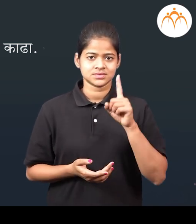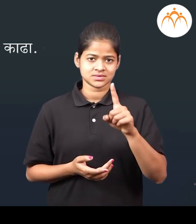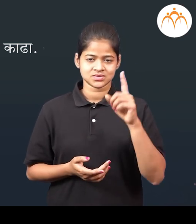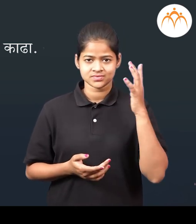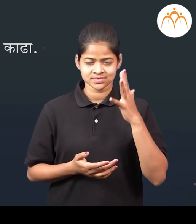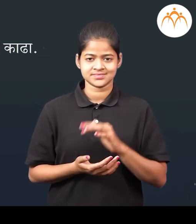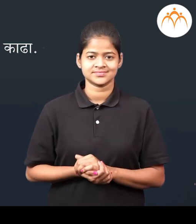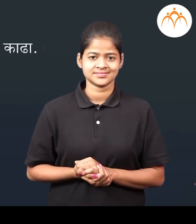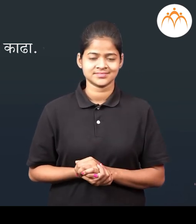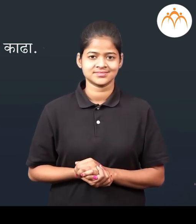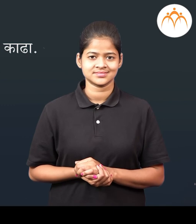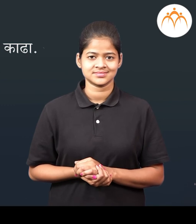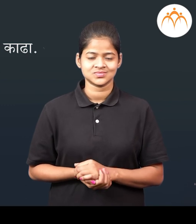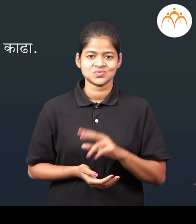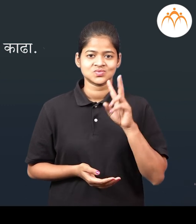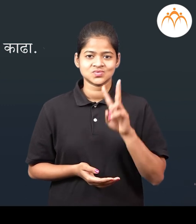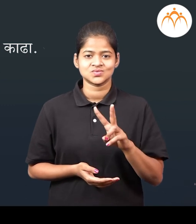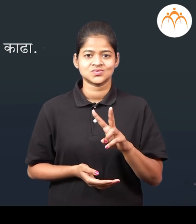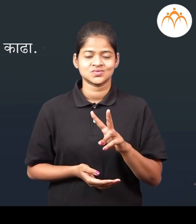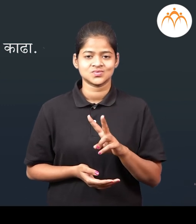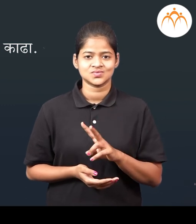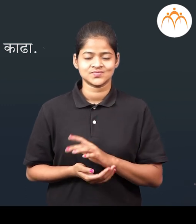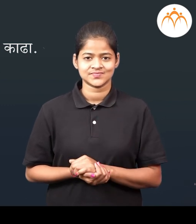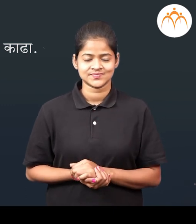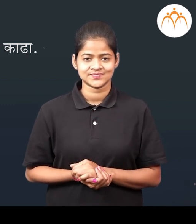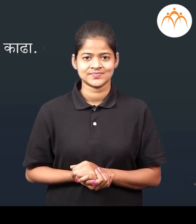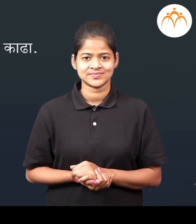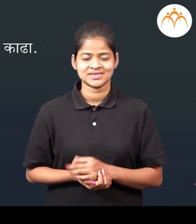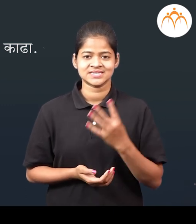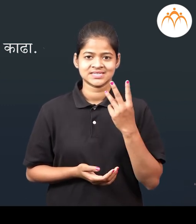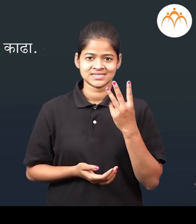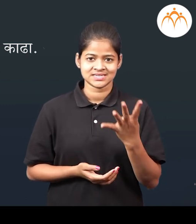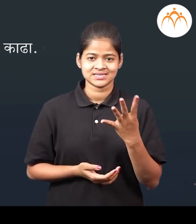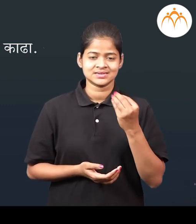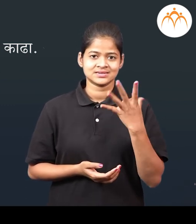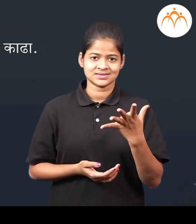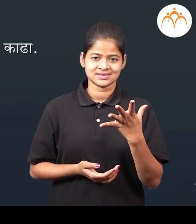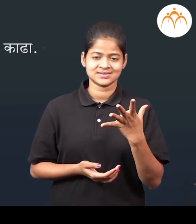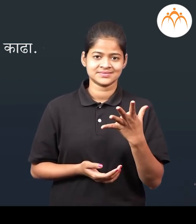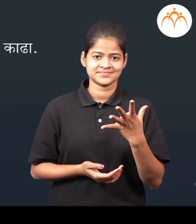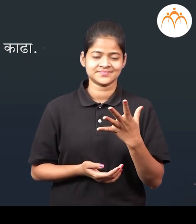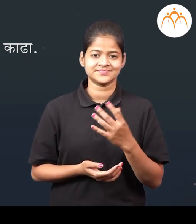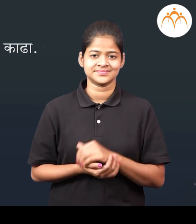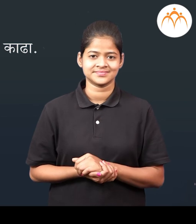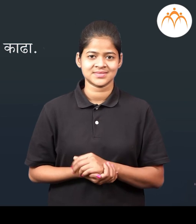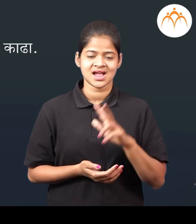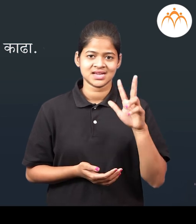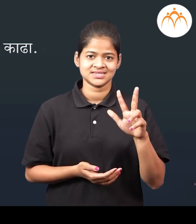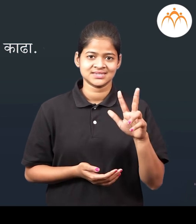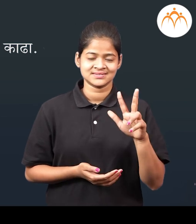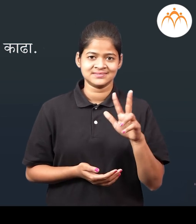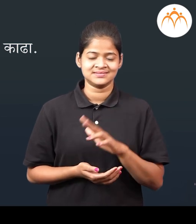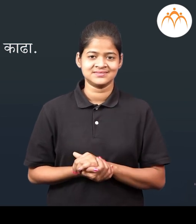1 सूर्य, 2, 4, 5,